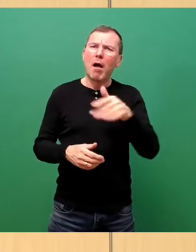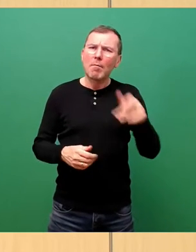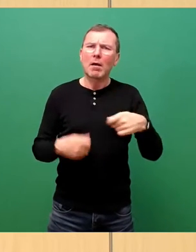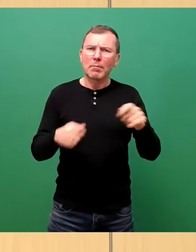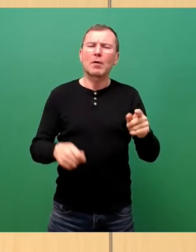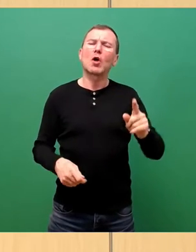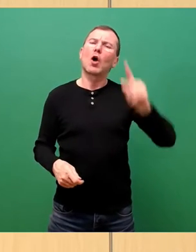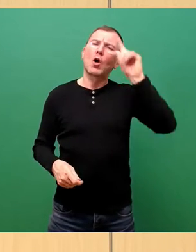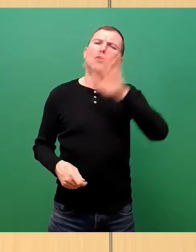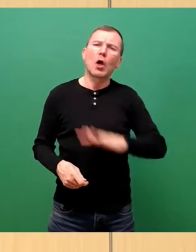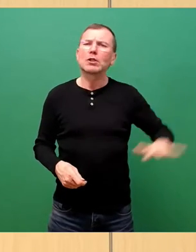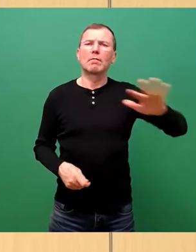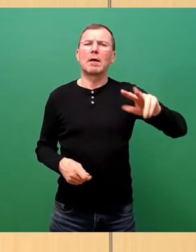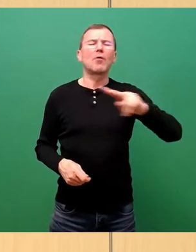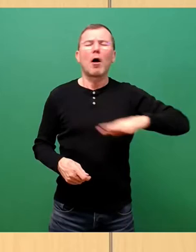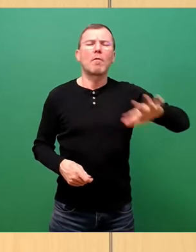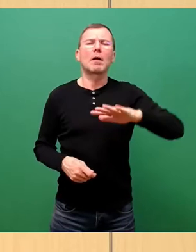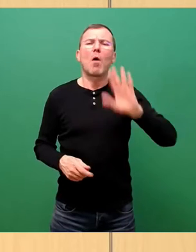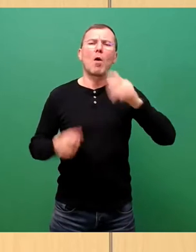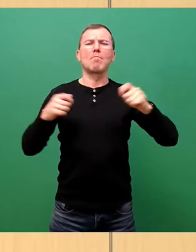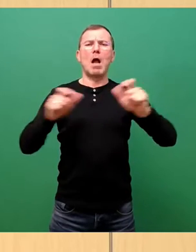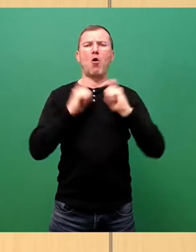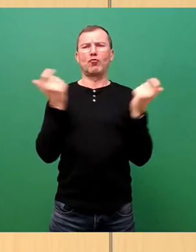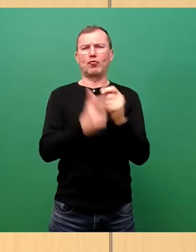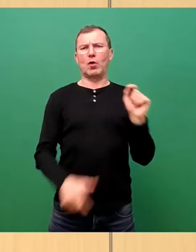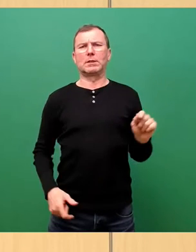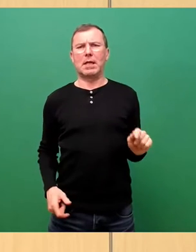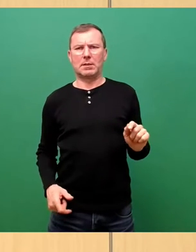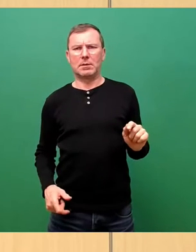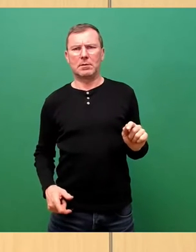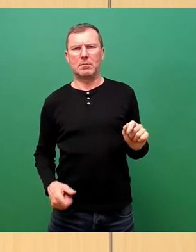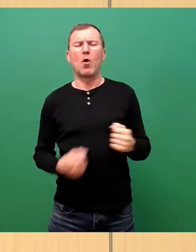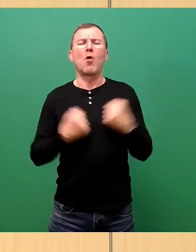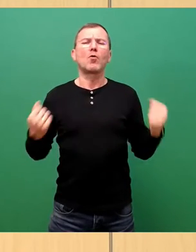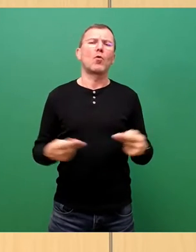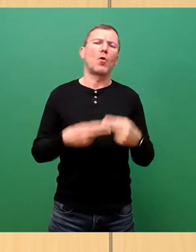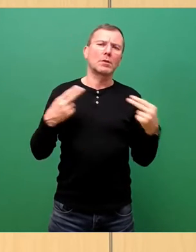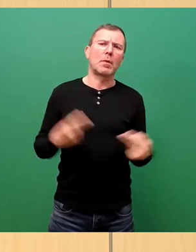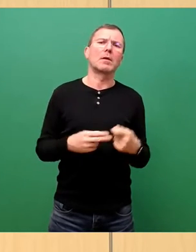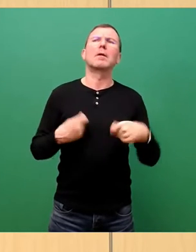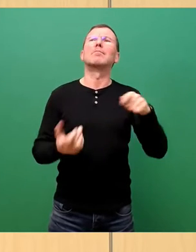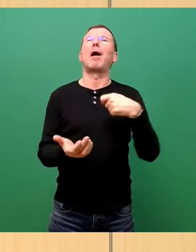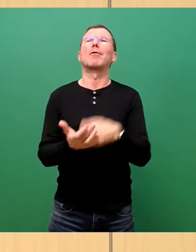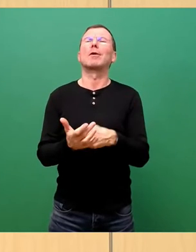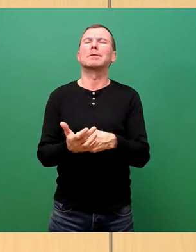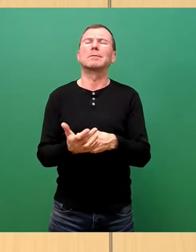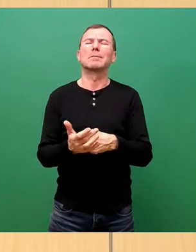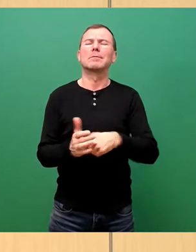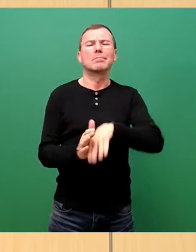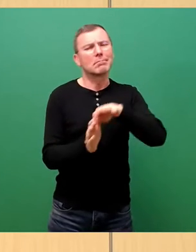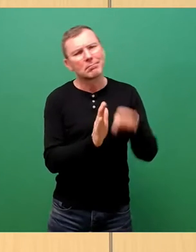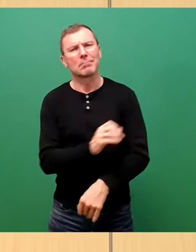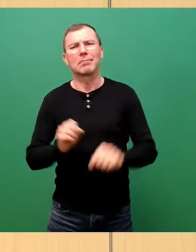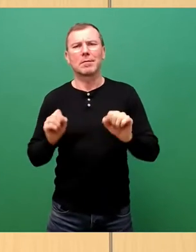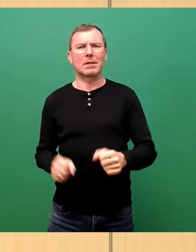deutschlandweit oder sogar europaweit agierenden Wohnungsbaukonzerne, die sich mit ihren Großprojekten bei den Baukosten in ganz anderen Sphären bewegen und so die